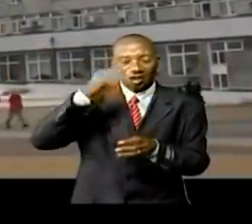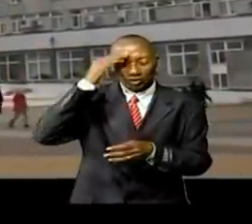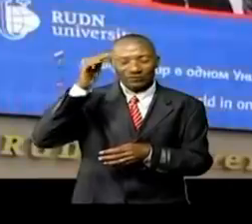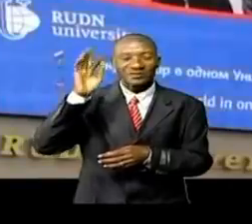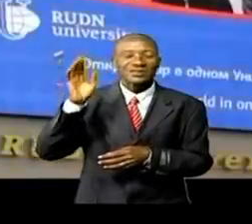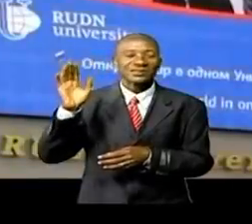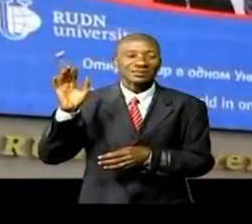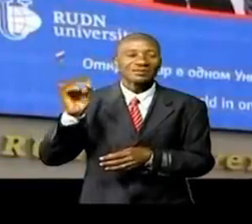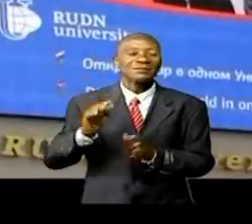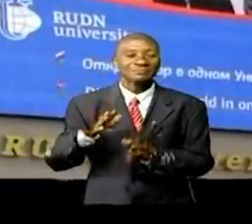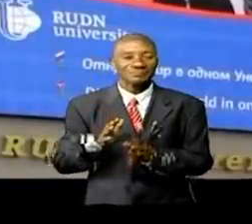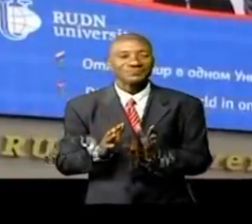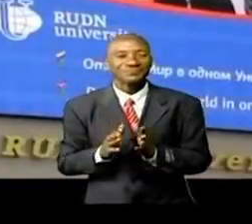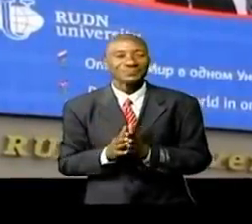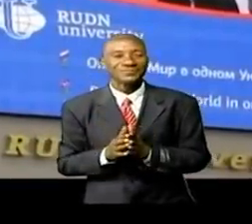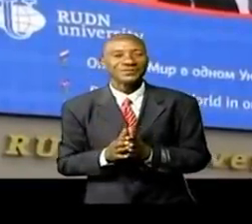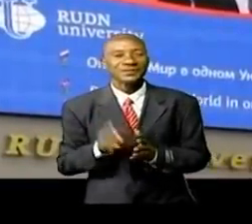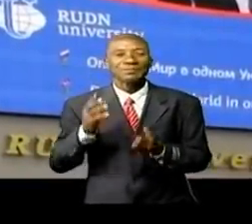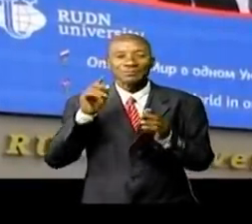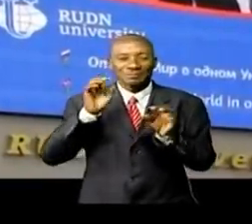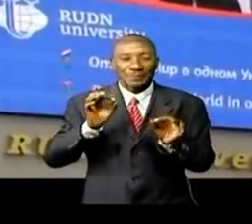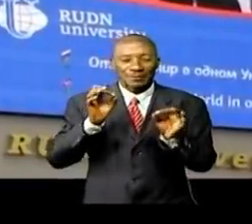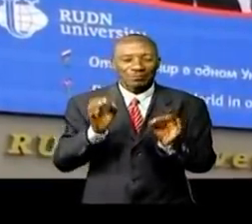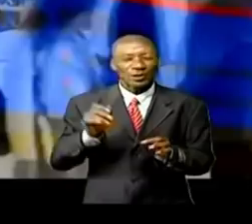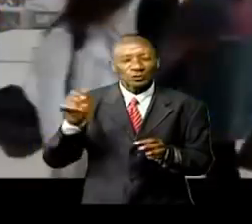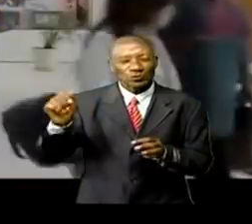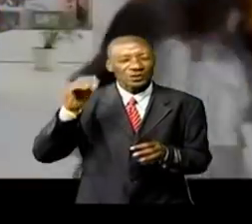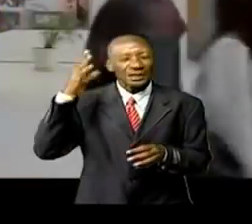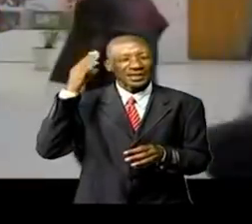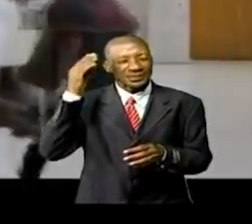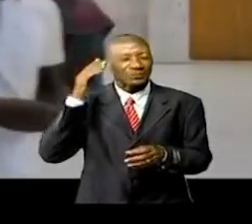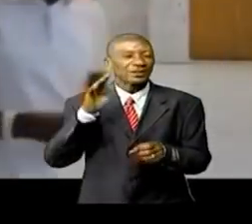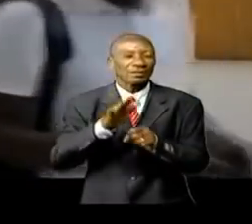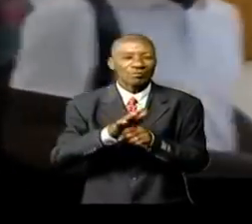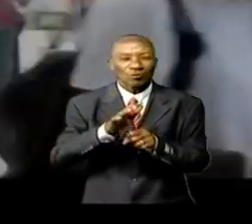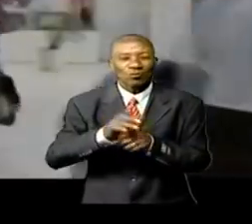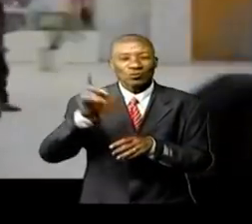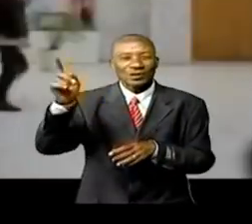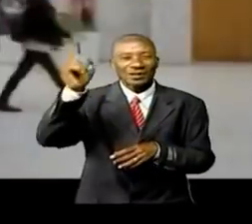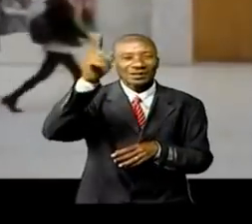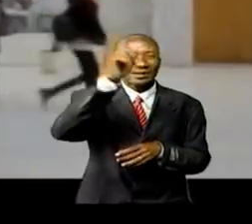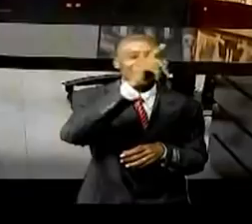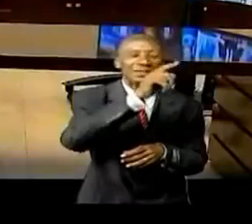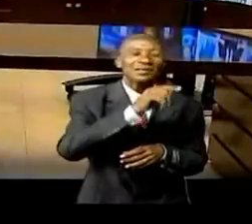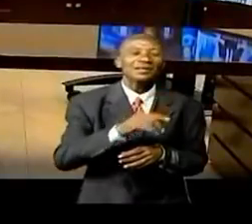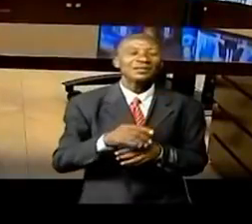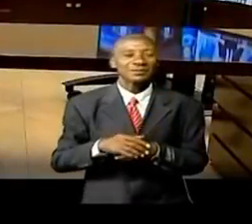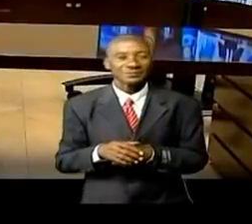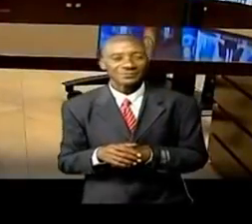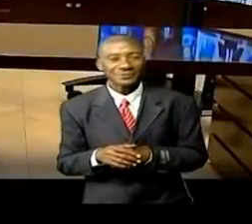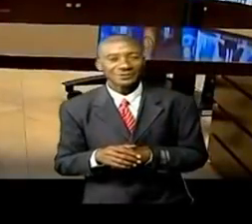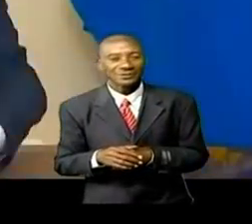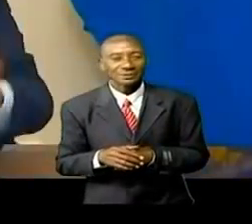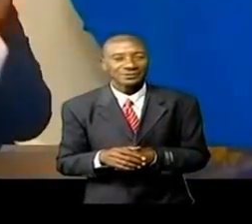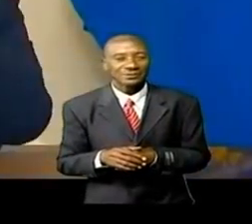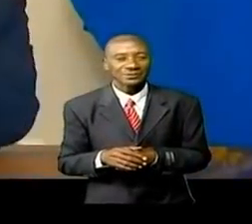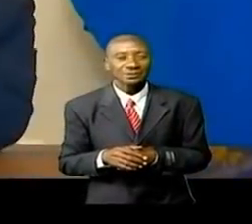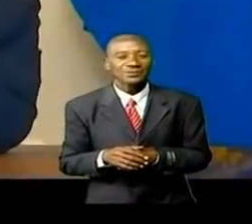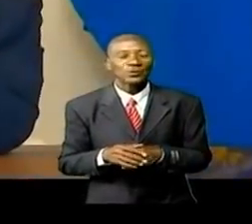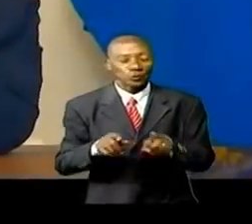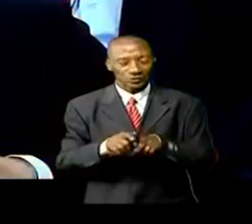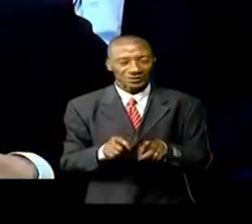écoles stratégiques, Kremlin, dont la présence a été longtemps discrète, a levé depuis l'arrivée du président Poutine au